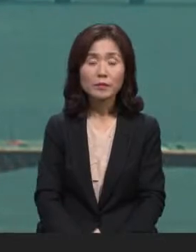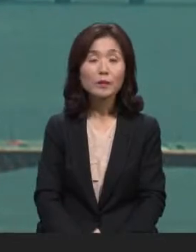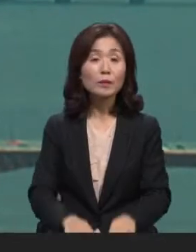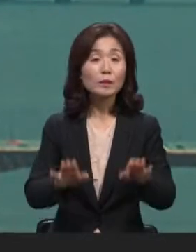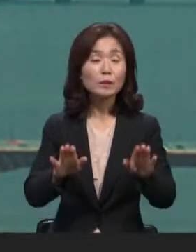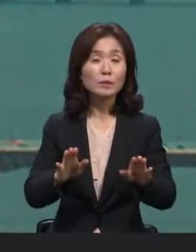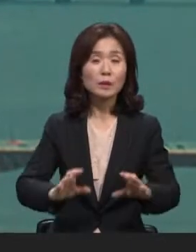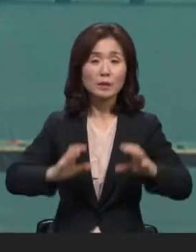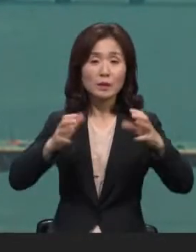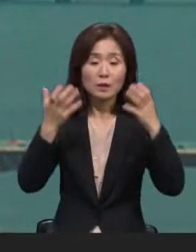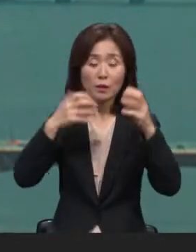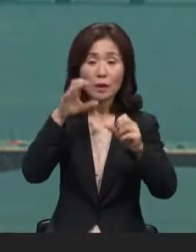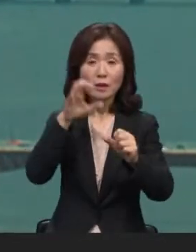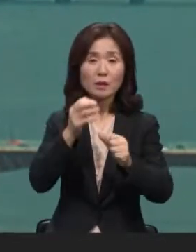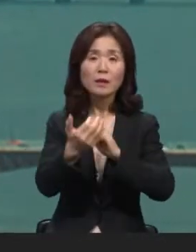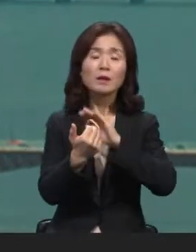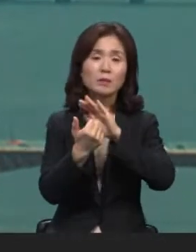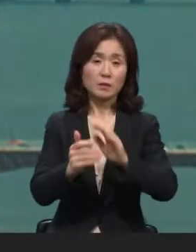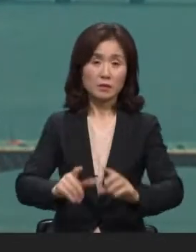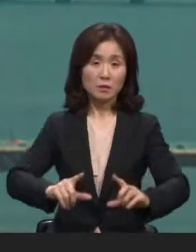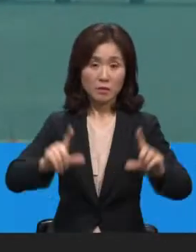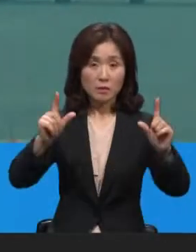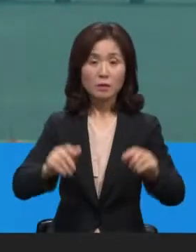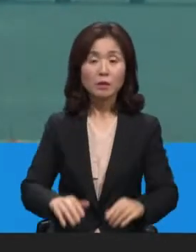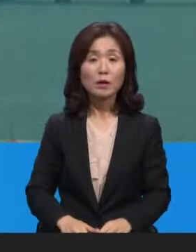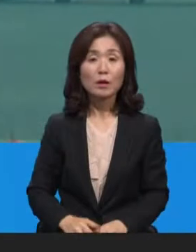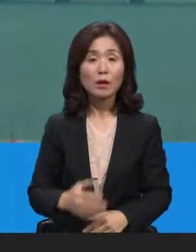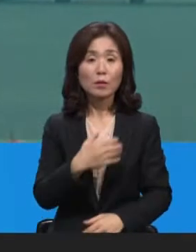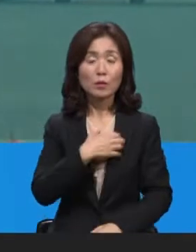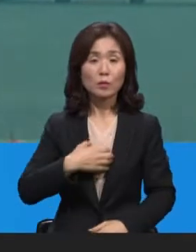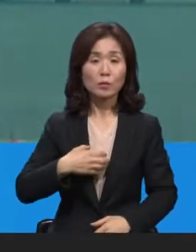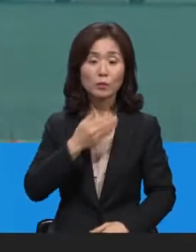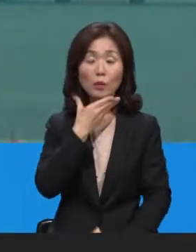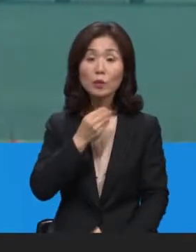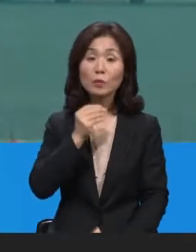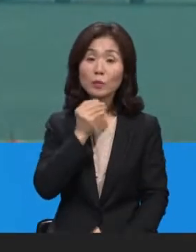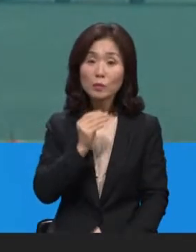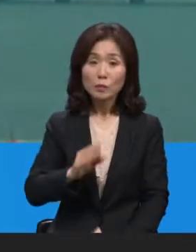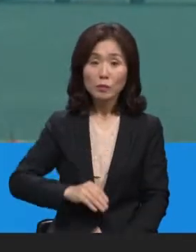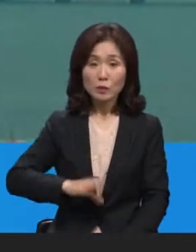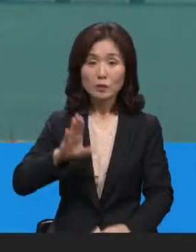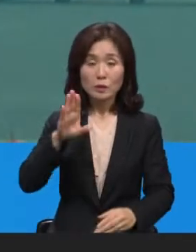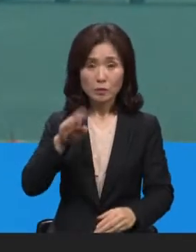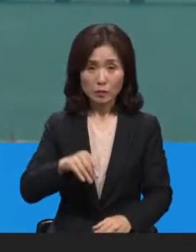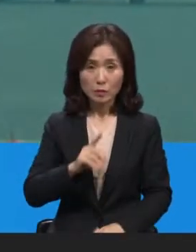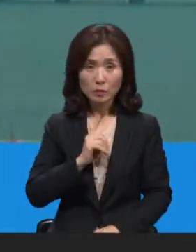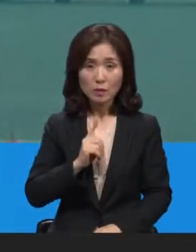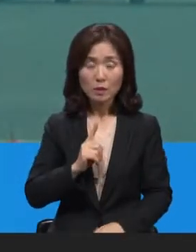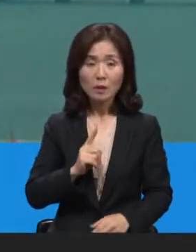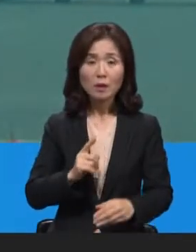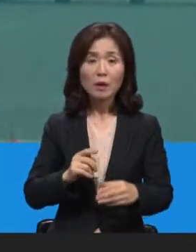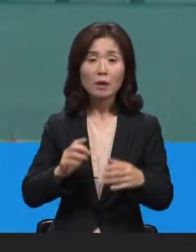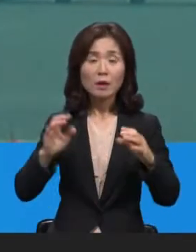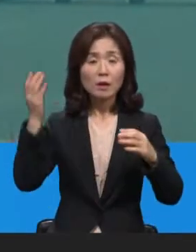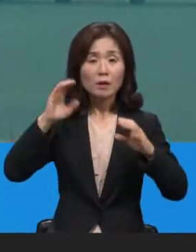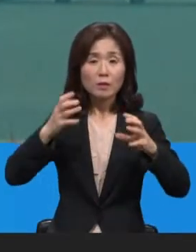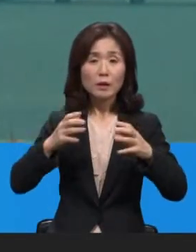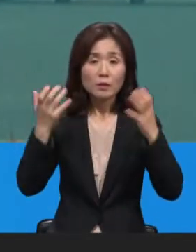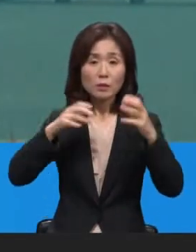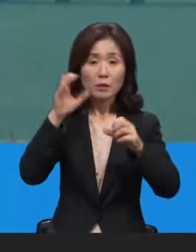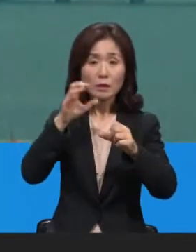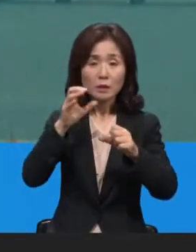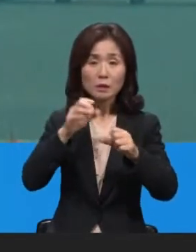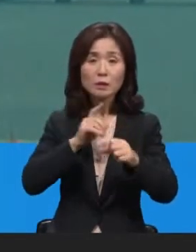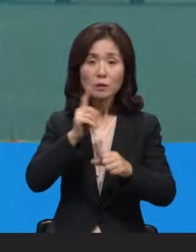네, 오늘은 세계 아동학대 예방의 날입니다. 보건복지부에 따르면 국내 아동학대 신고 건수는 2015년